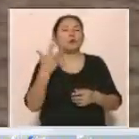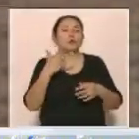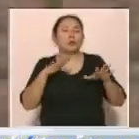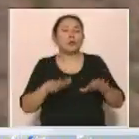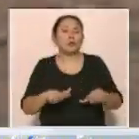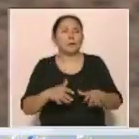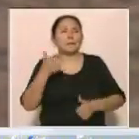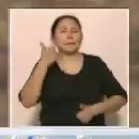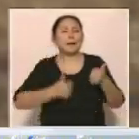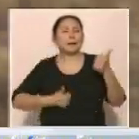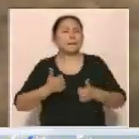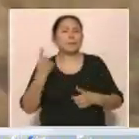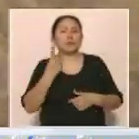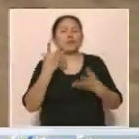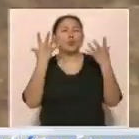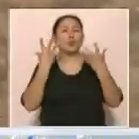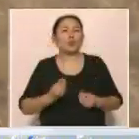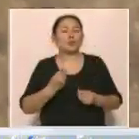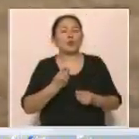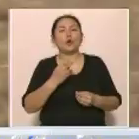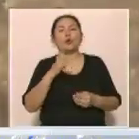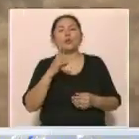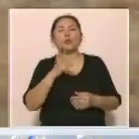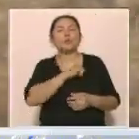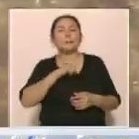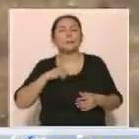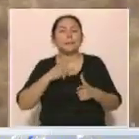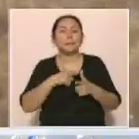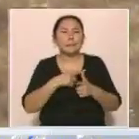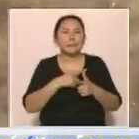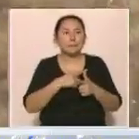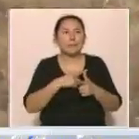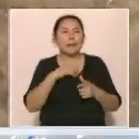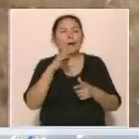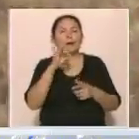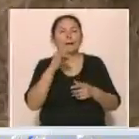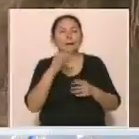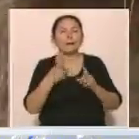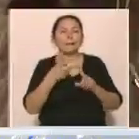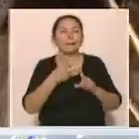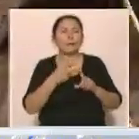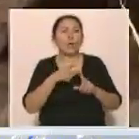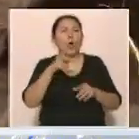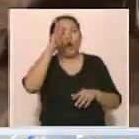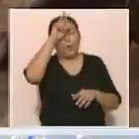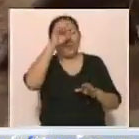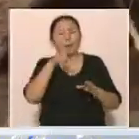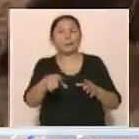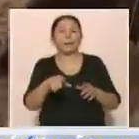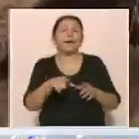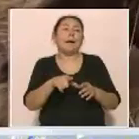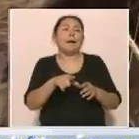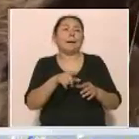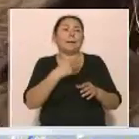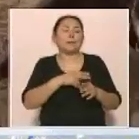еленді. Сайыстың 1-ші күні құстардың шеберлігі өзінің иесімен арақатынасы сыналды. Ал 2-ші күні қоянға салып, еркін аң